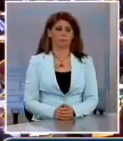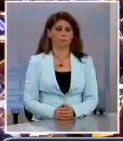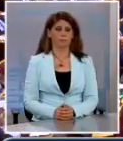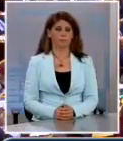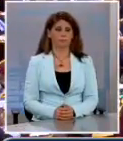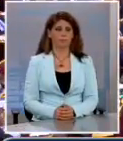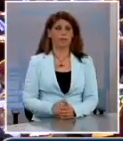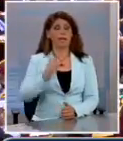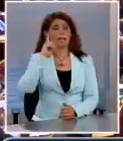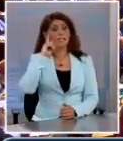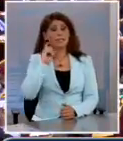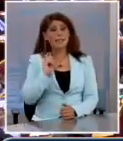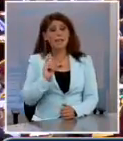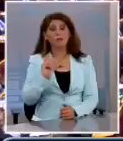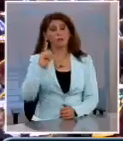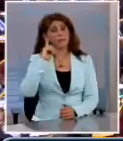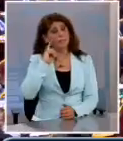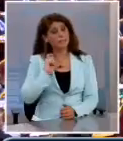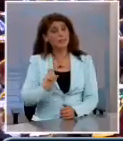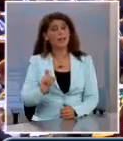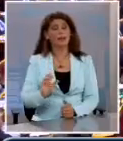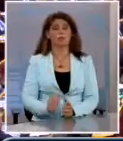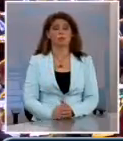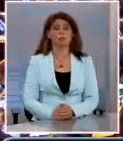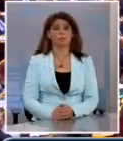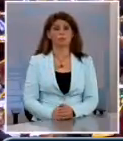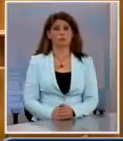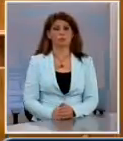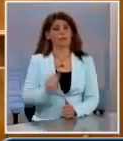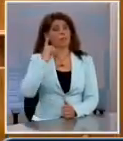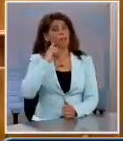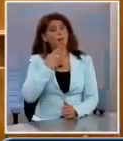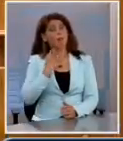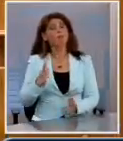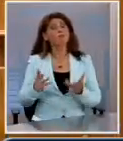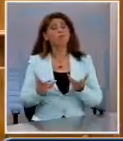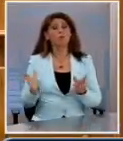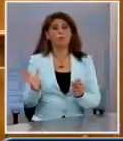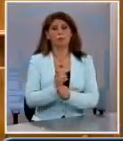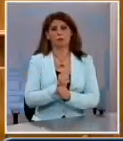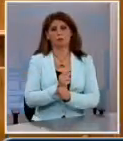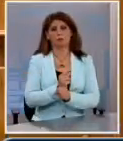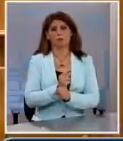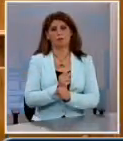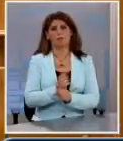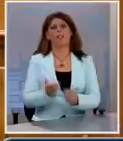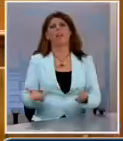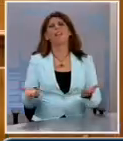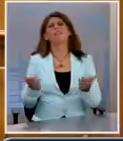Παρακαλώ. Λοιπόν, ησυχία παρακαλώ. Ξέρουμε λοιπόν πώς θα το πετύχουμε και δεν έχουμε